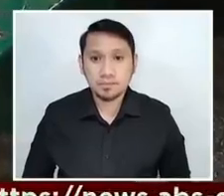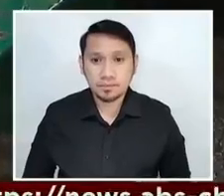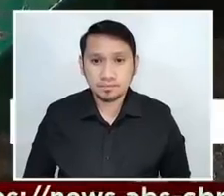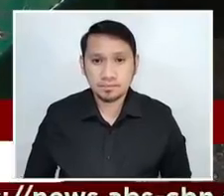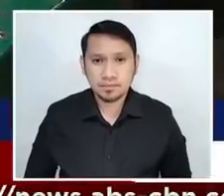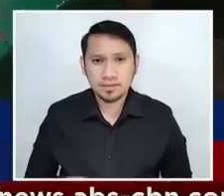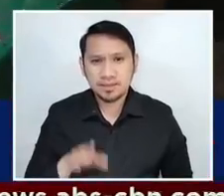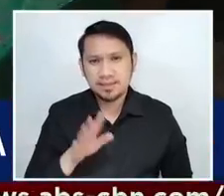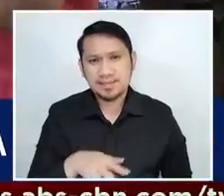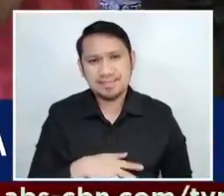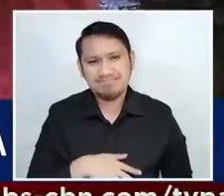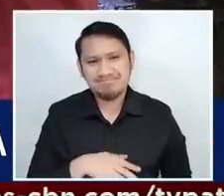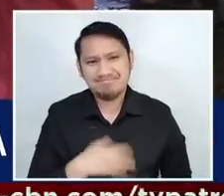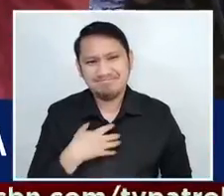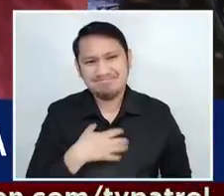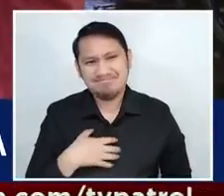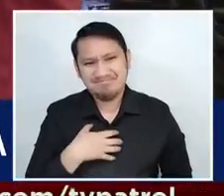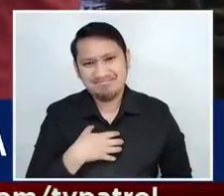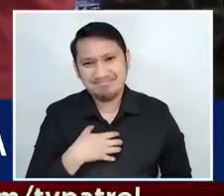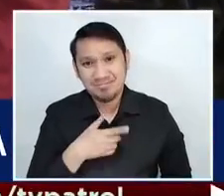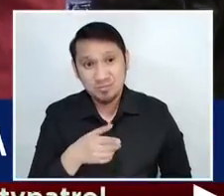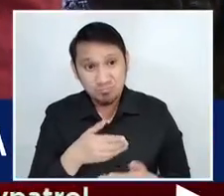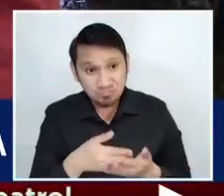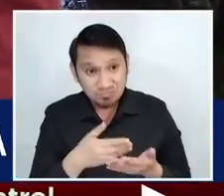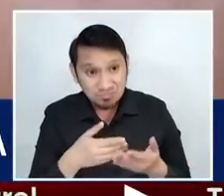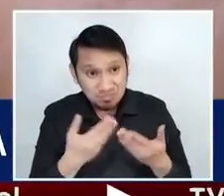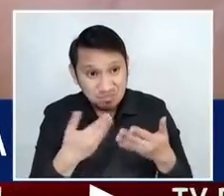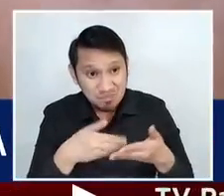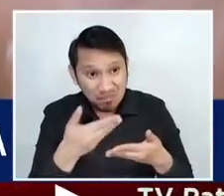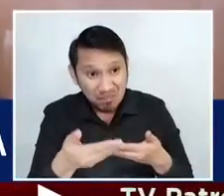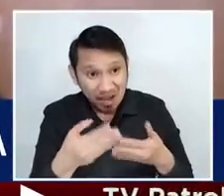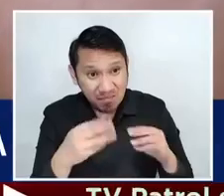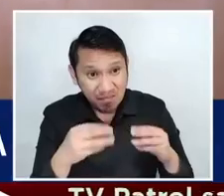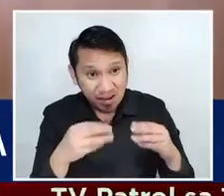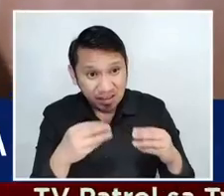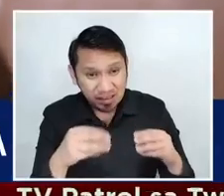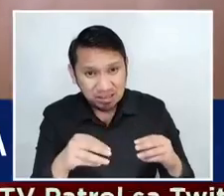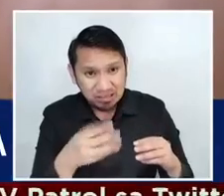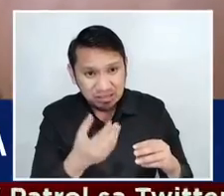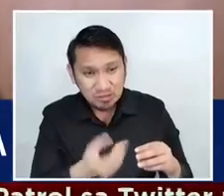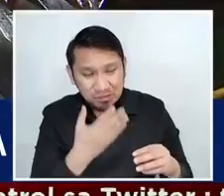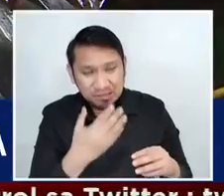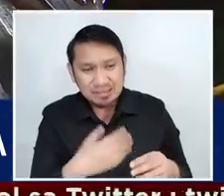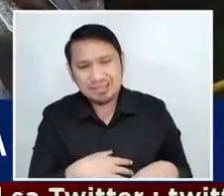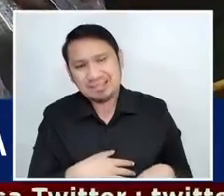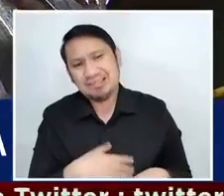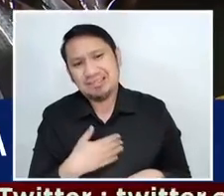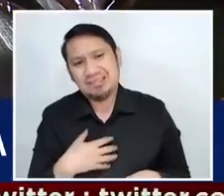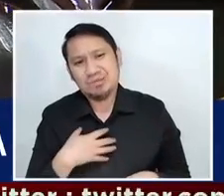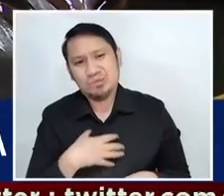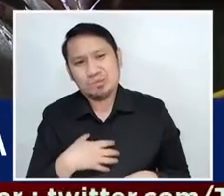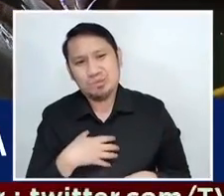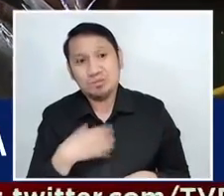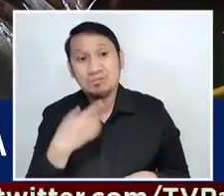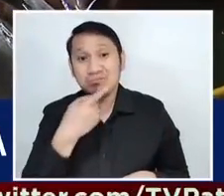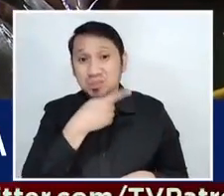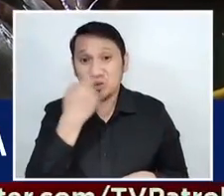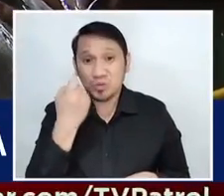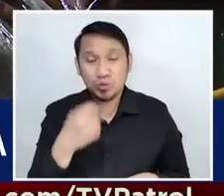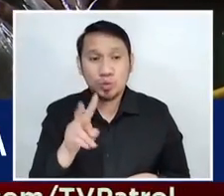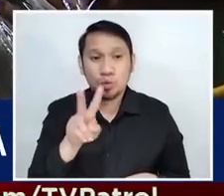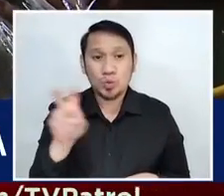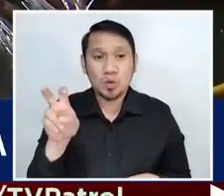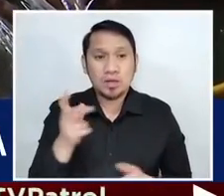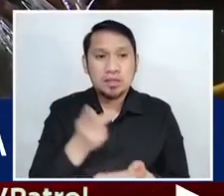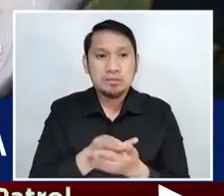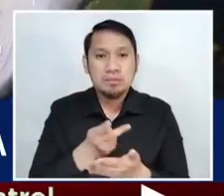Umaaray si Nanay Lily sa presyo ng pinamalengke niyang bangus kaninang umaga sa Mega Q Mart sa Quezon City. Umabot kasi ng 200